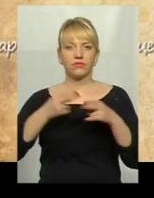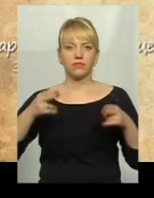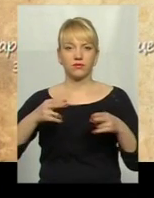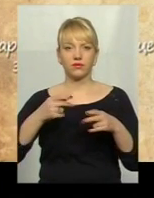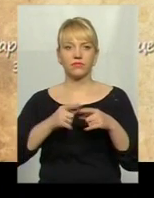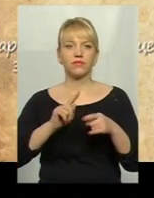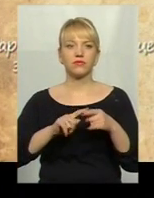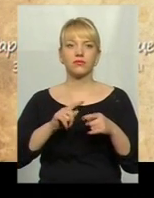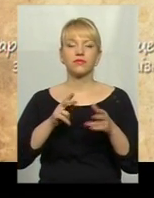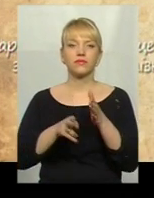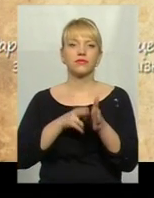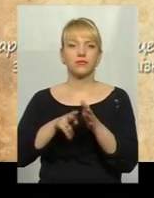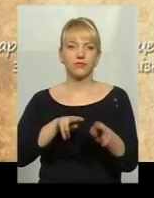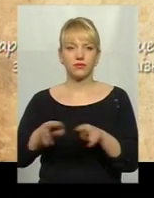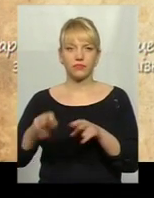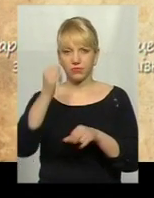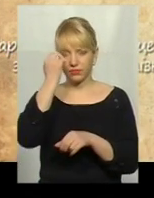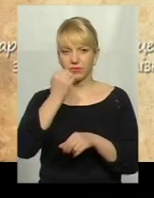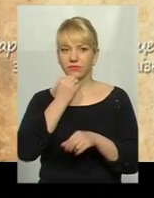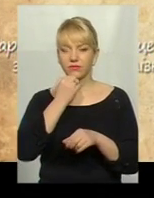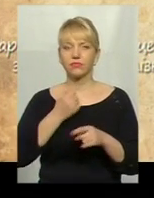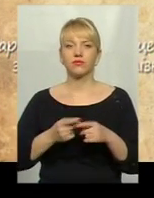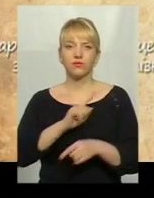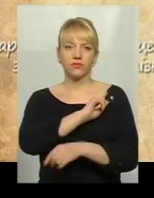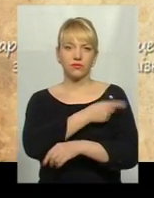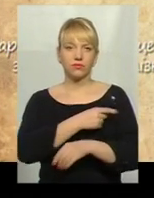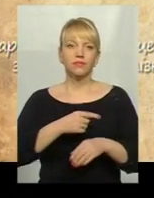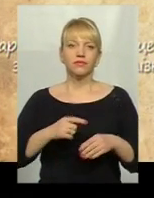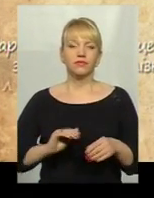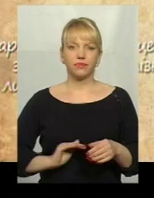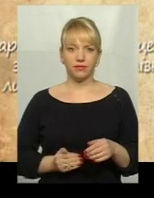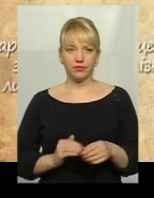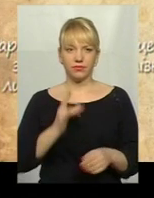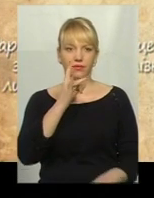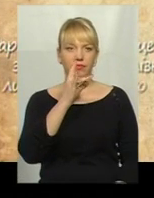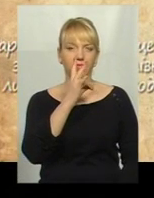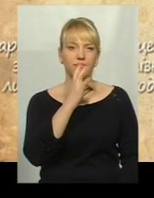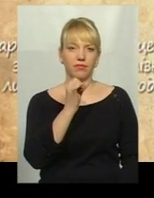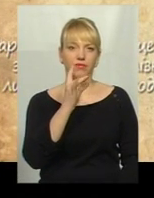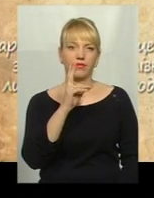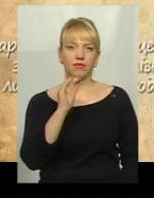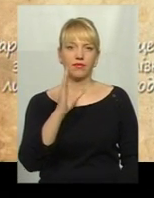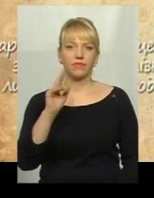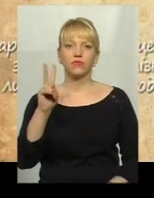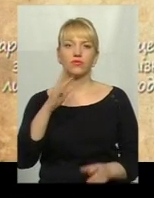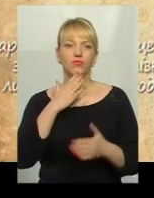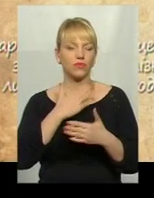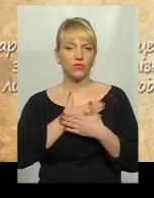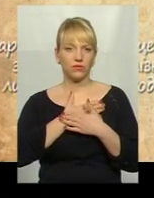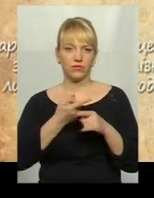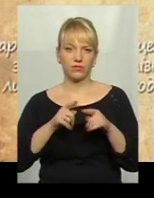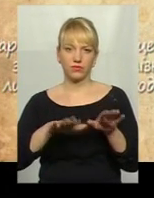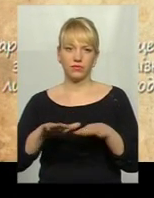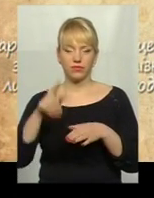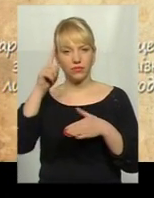з'явилась на залізниці завдяки зусиллям місцевого шляхтича польсько-литовського походження Наркевича, який дуже любив ці місця і вірив,